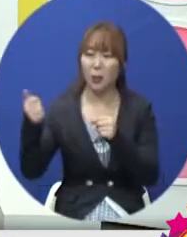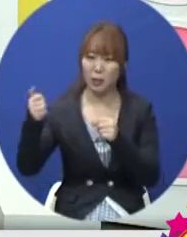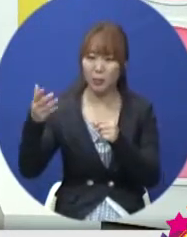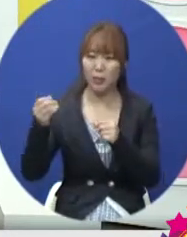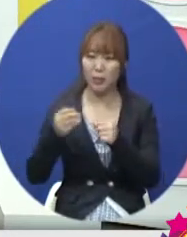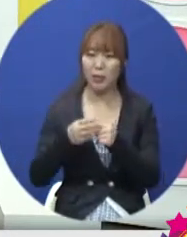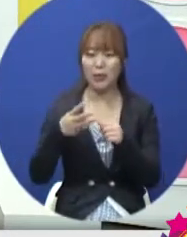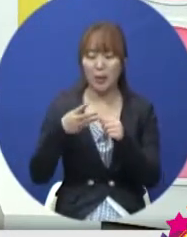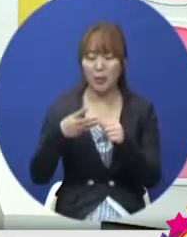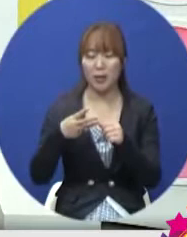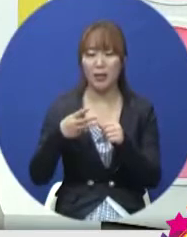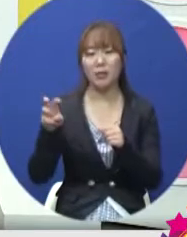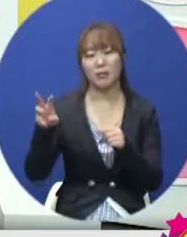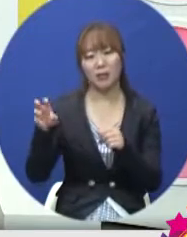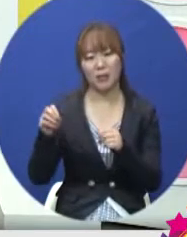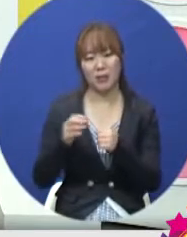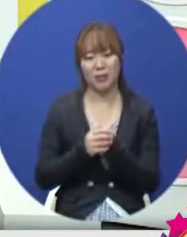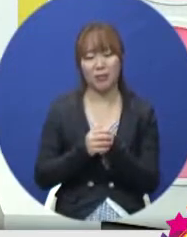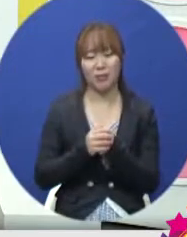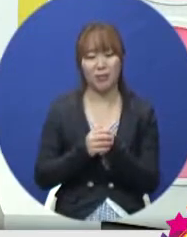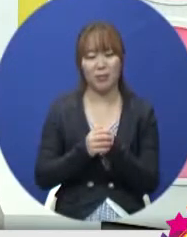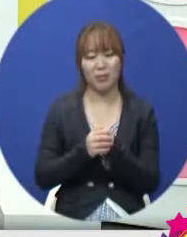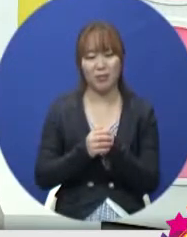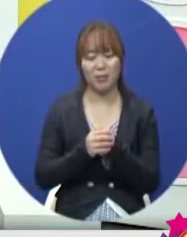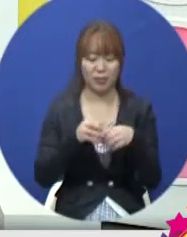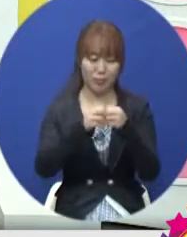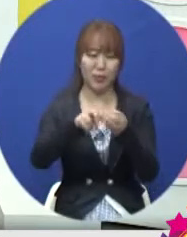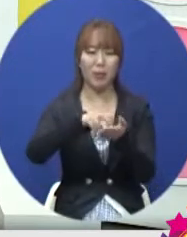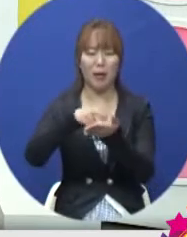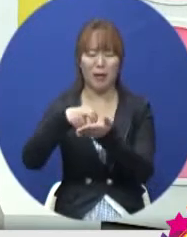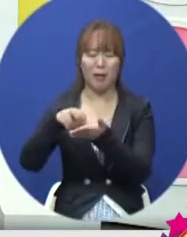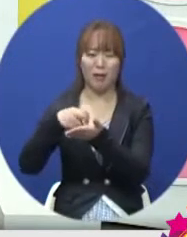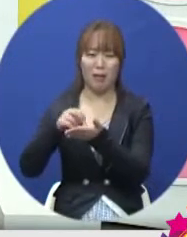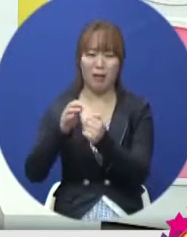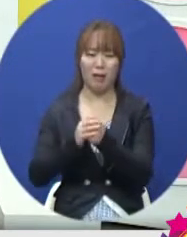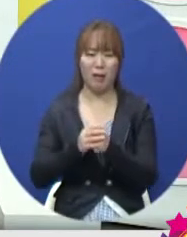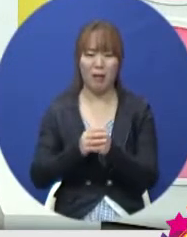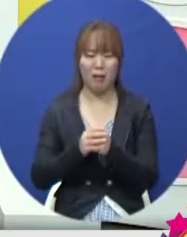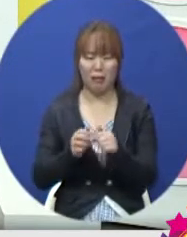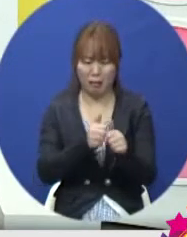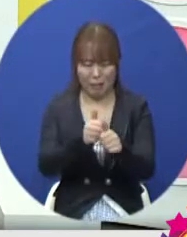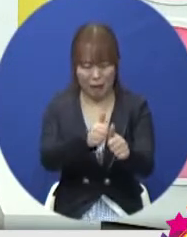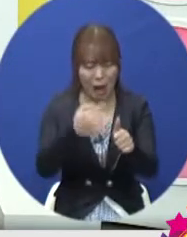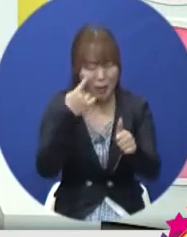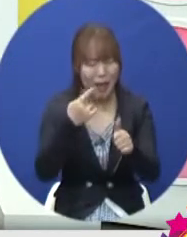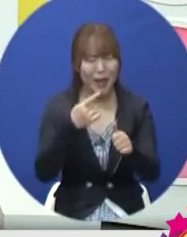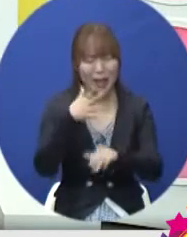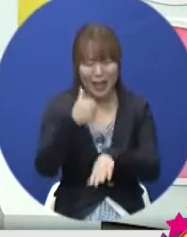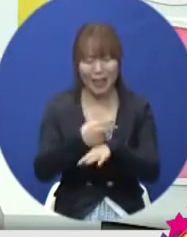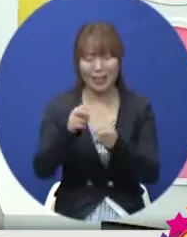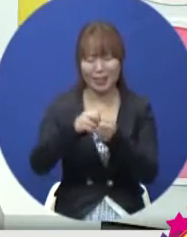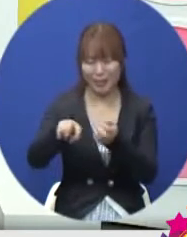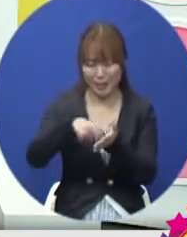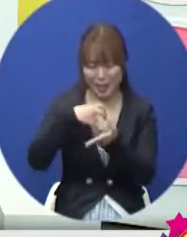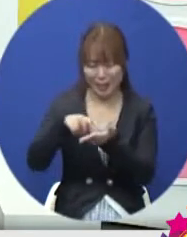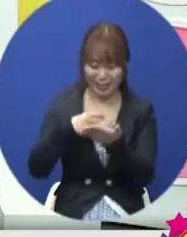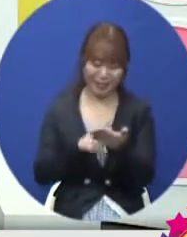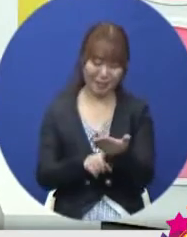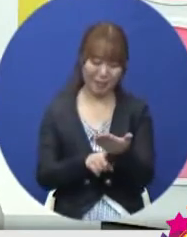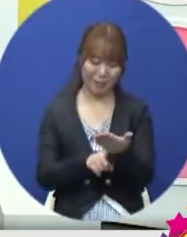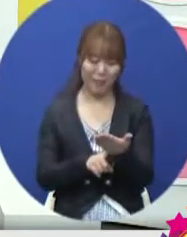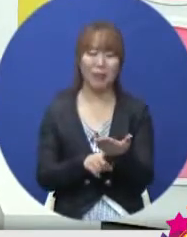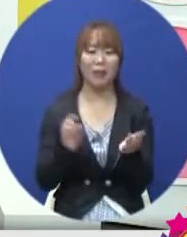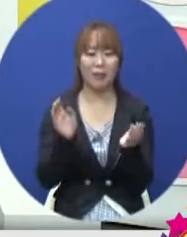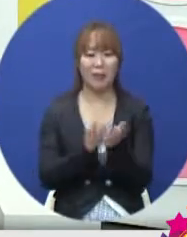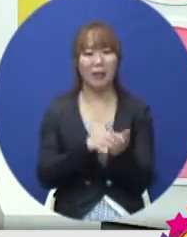3등이 30만 원. 예, 이게 거시가 아 문자가 왔어요. 하도 그 쫓아댕긴 게 네. 문자로 보내줬는데. 아,